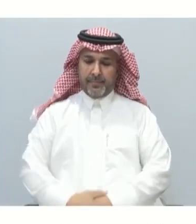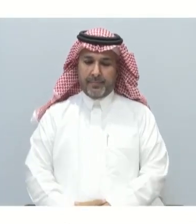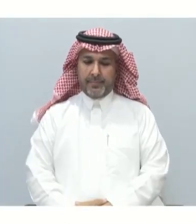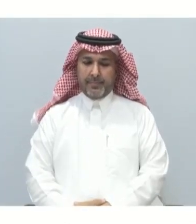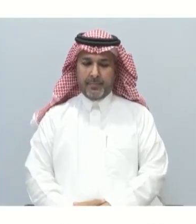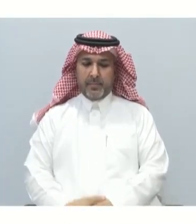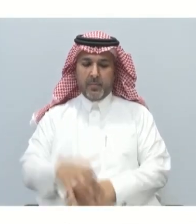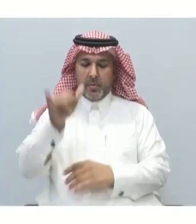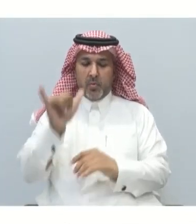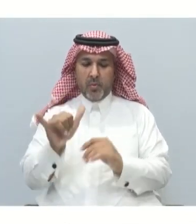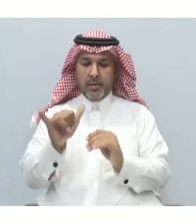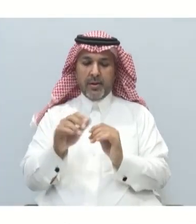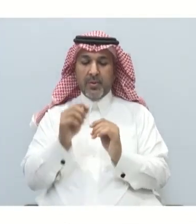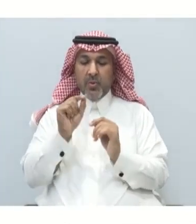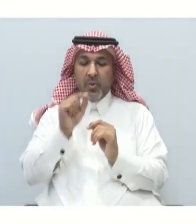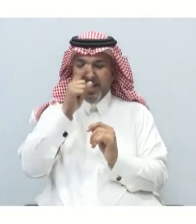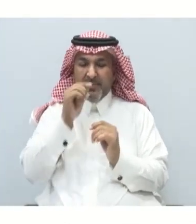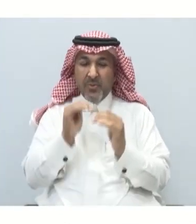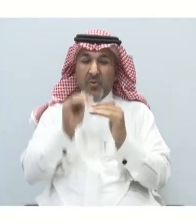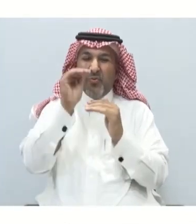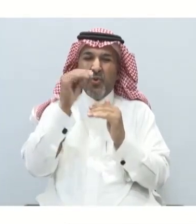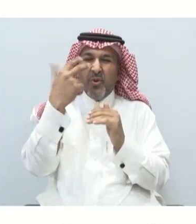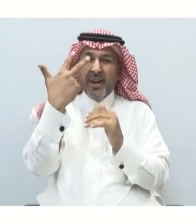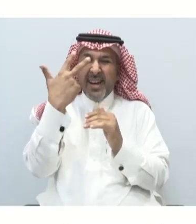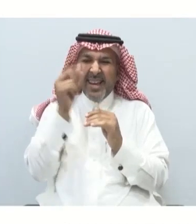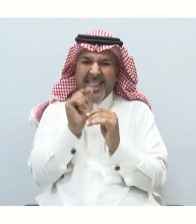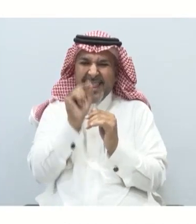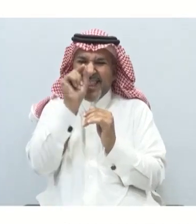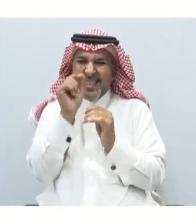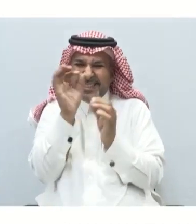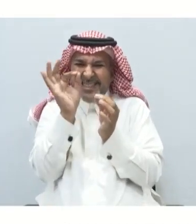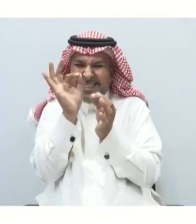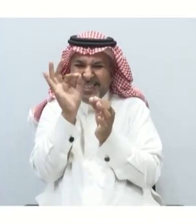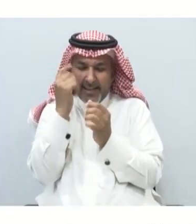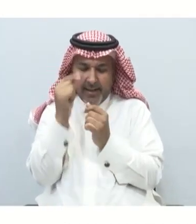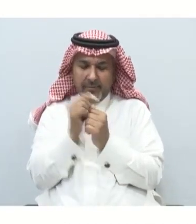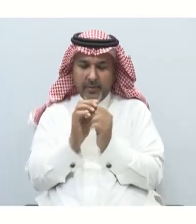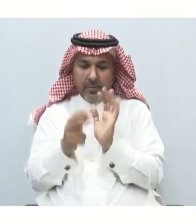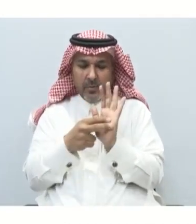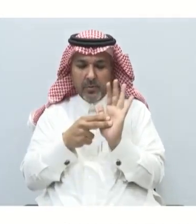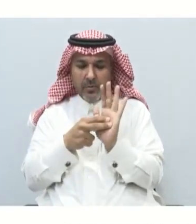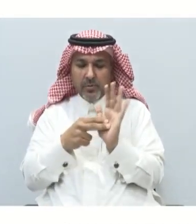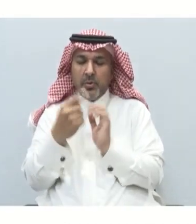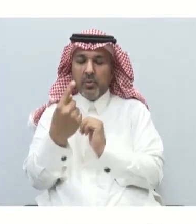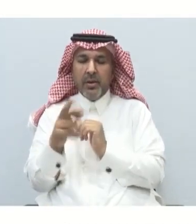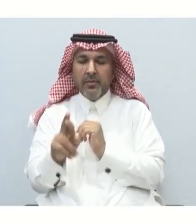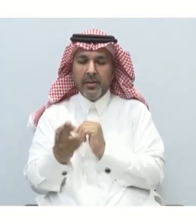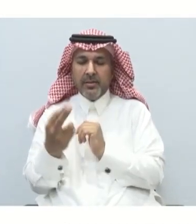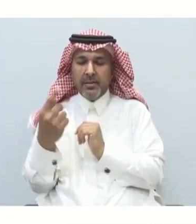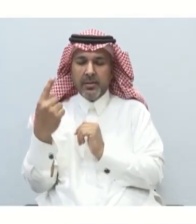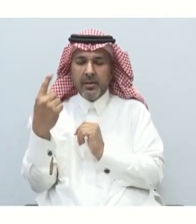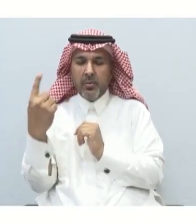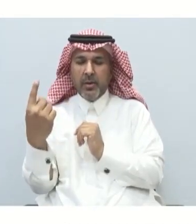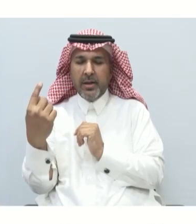واي ونحط فوقها ثمانيه صغيره نكتب الميل اللي هو 1.61